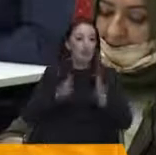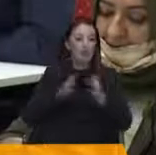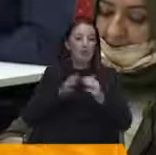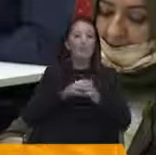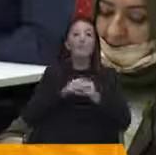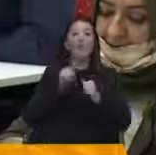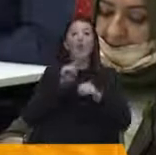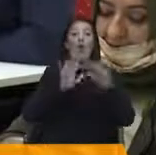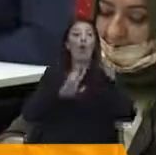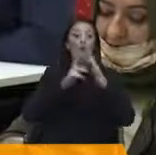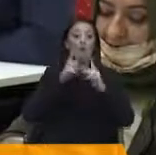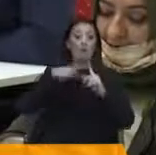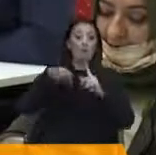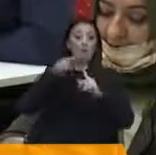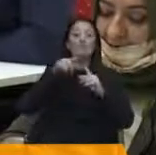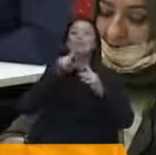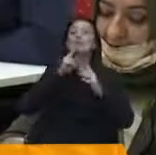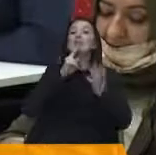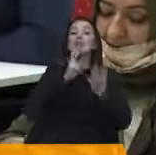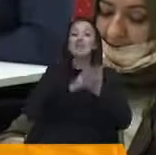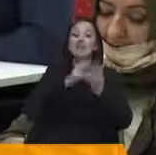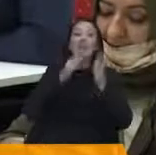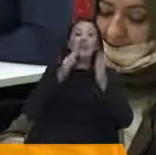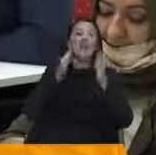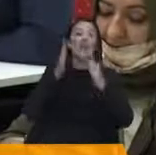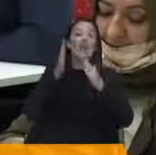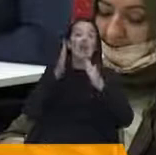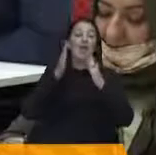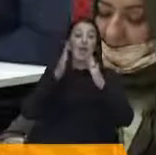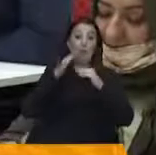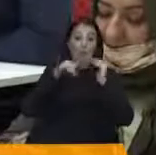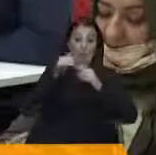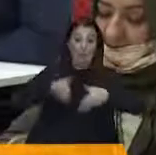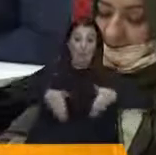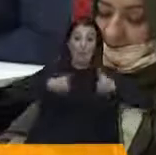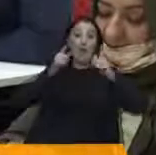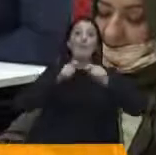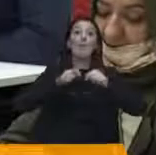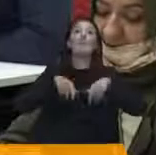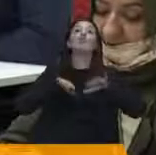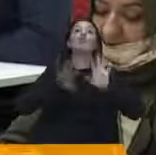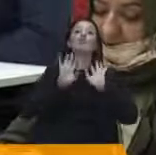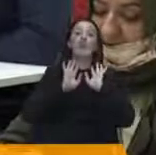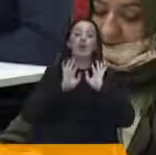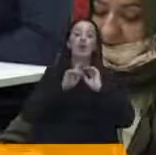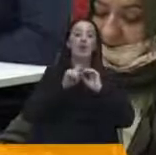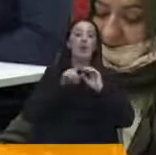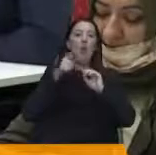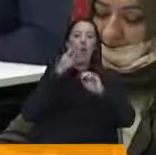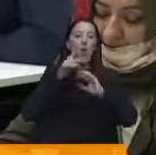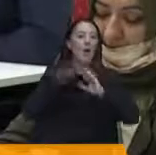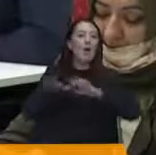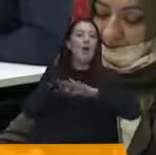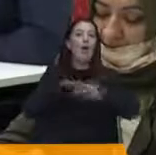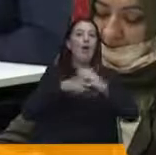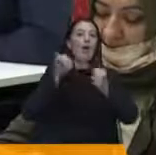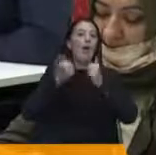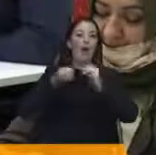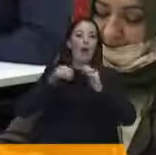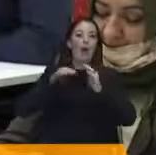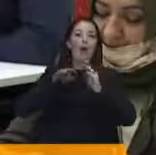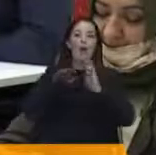Ama çayıra kesinlikle bina yapılmayacak. Çayıra yeraltı otoparkı